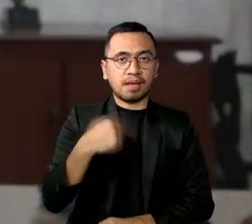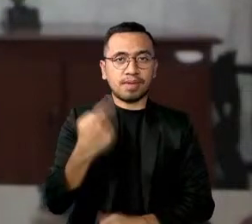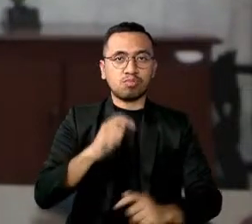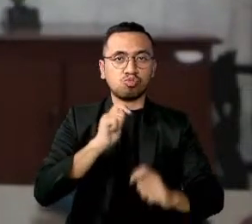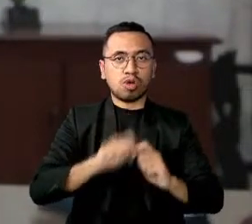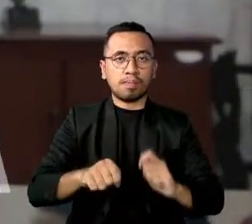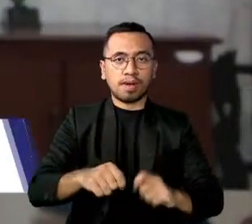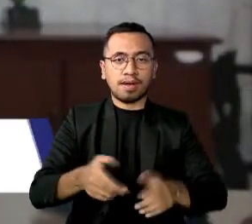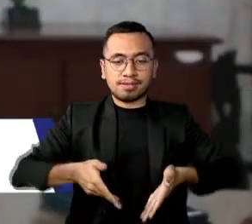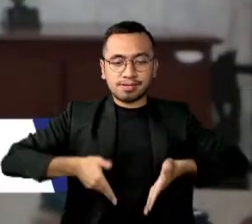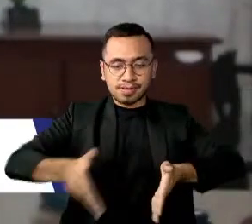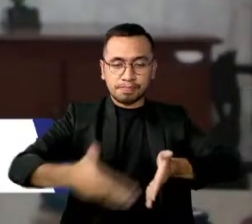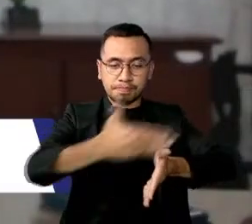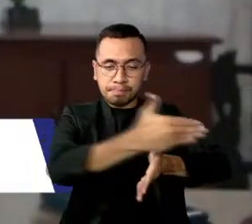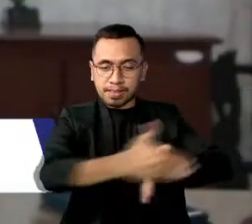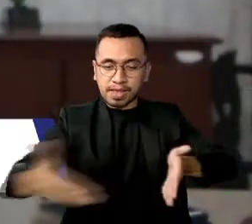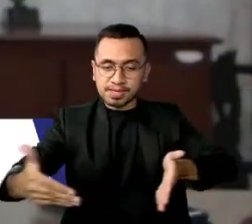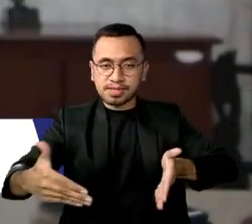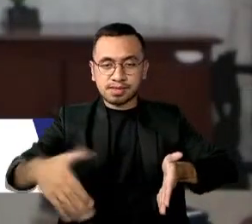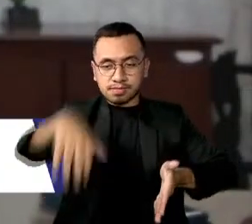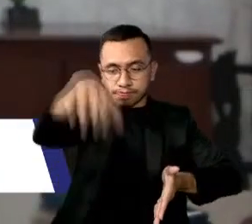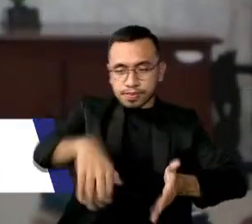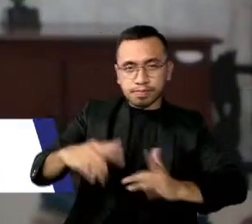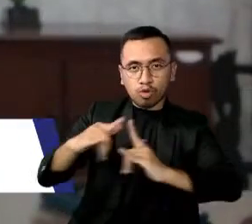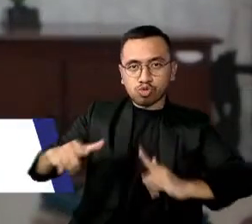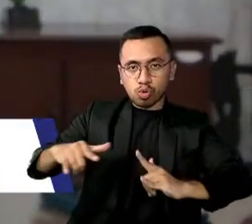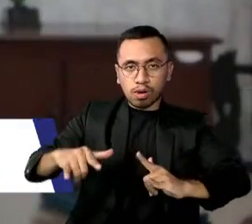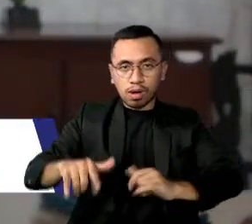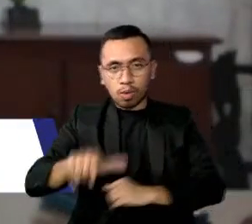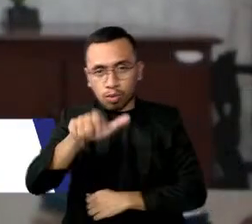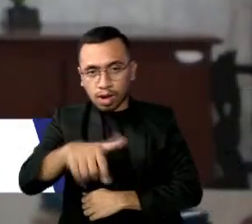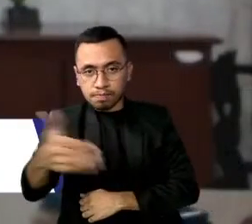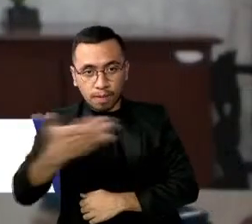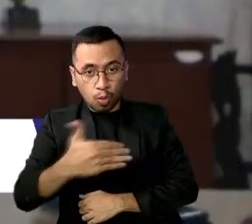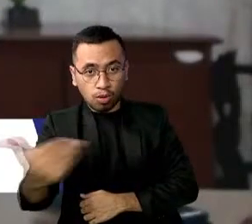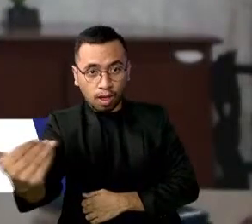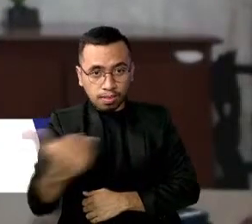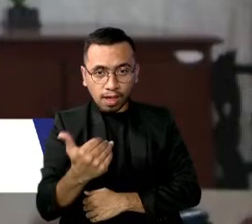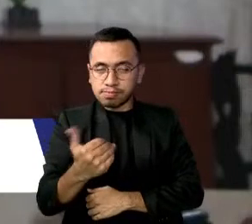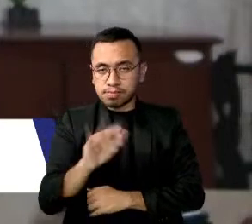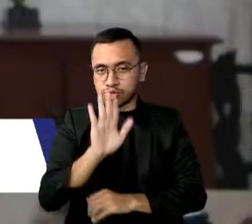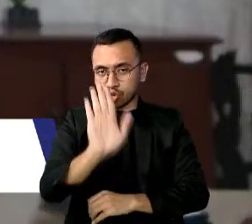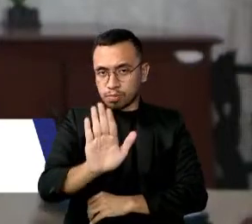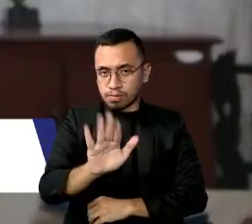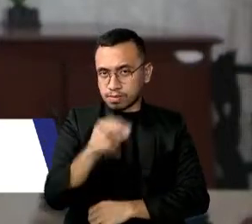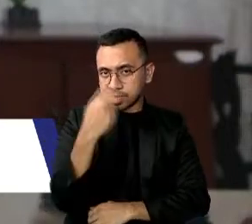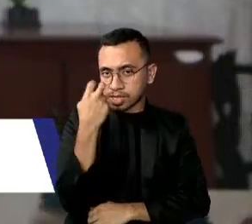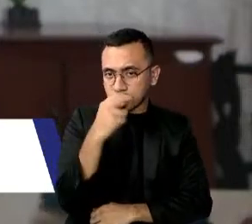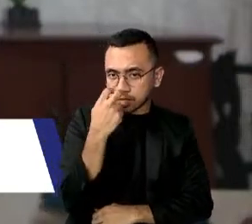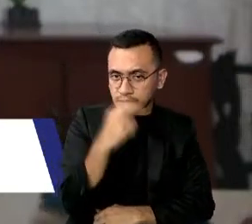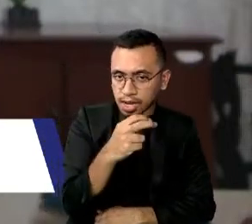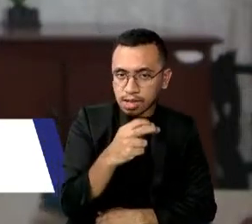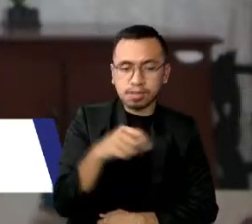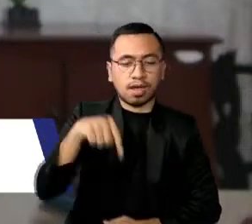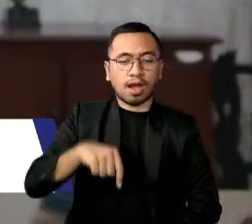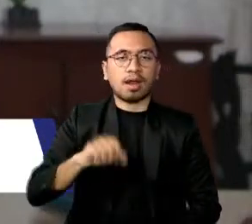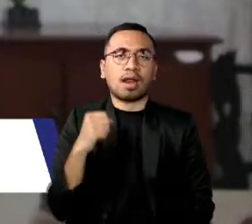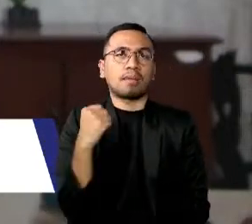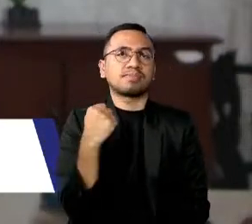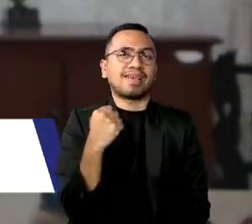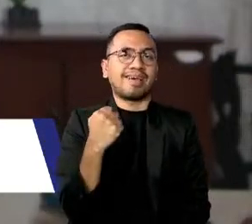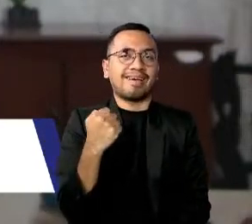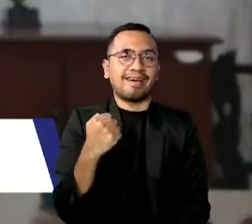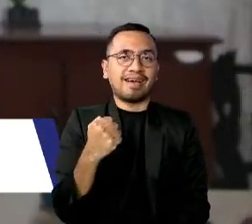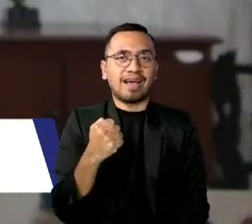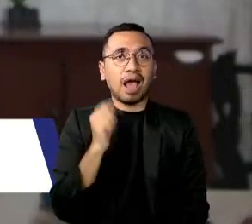dirikan posko orang yang mau lebar kalau masuk wilayah kita berhentikan dulu kita periksa sekarang sudah tidak bisa lagi